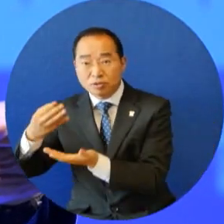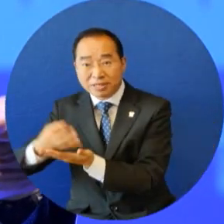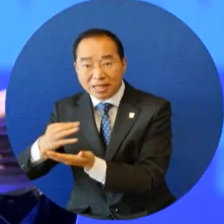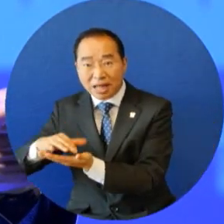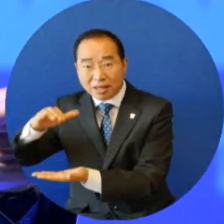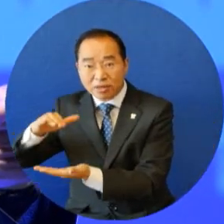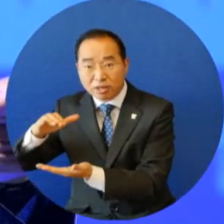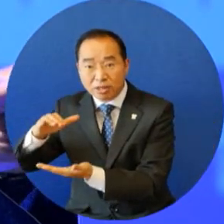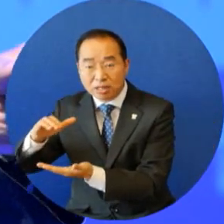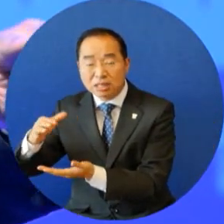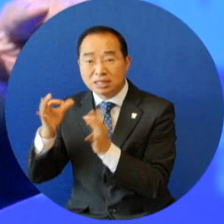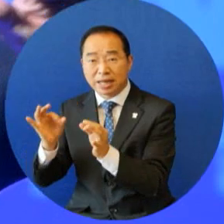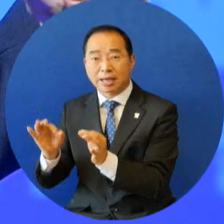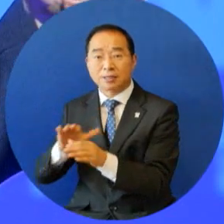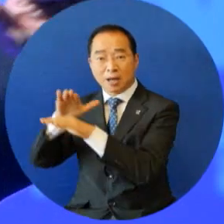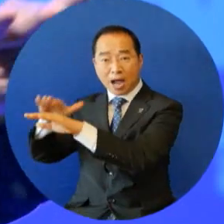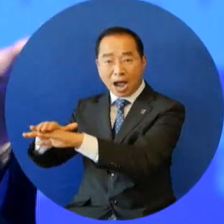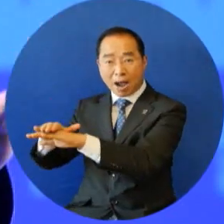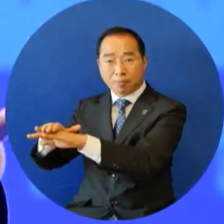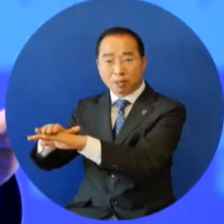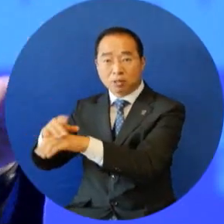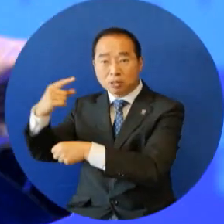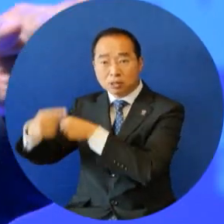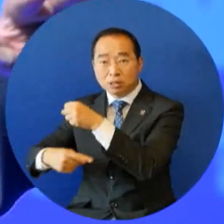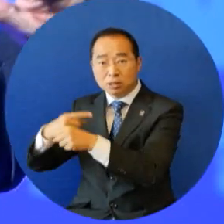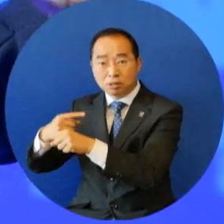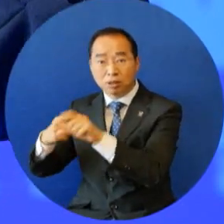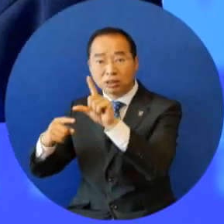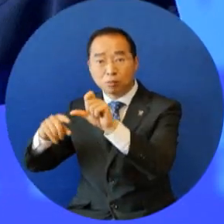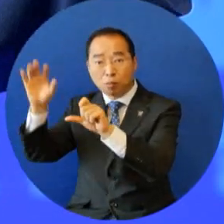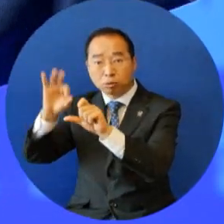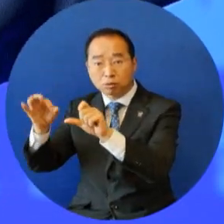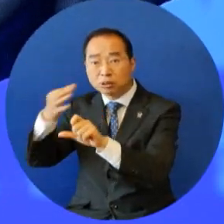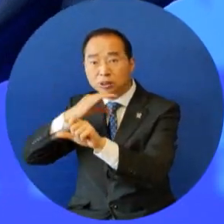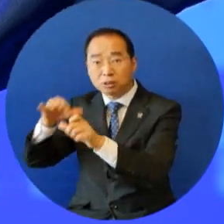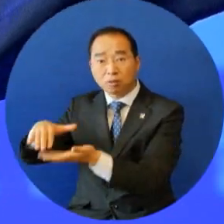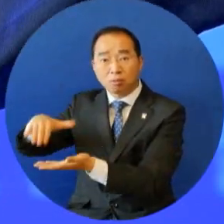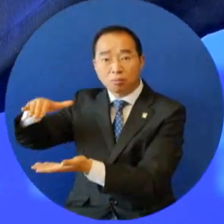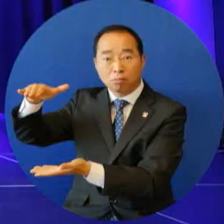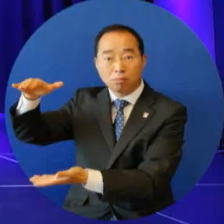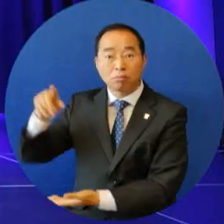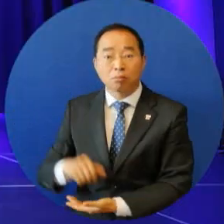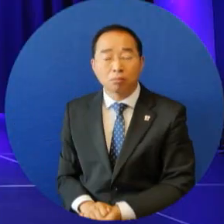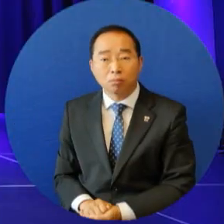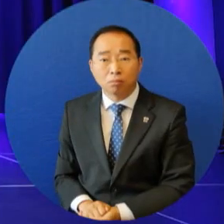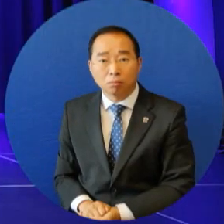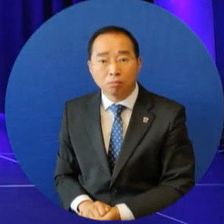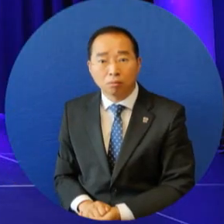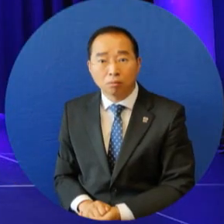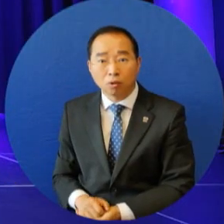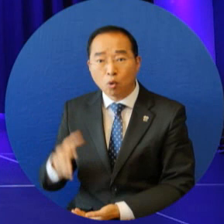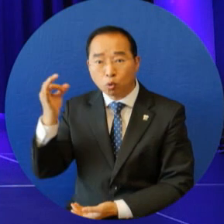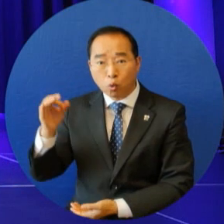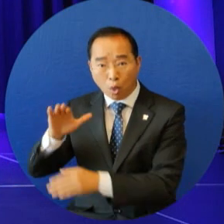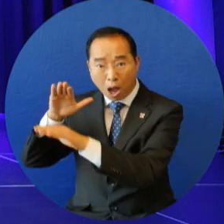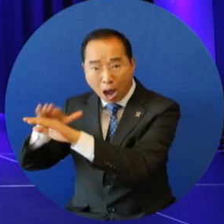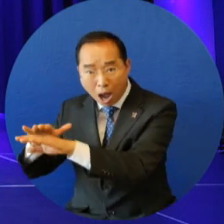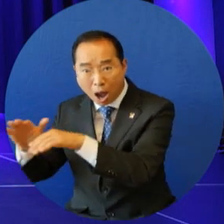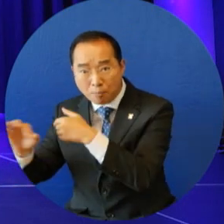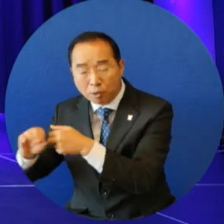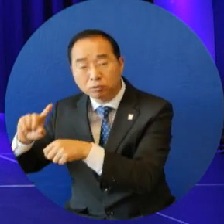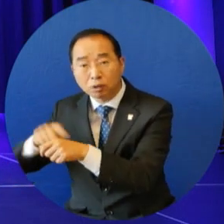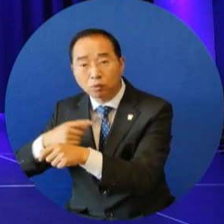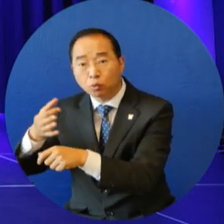금융자산은 연 한 15% 정도, 서너 배 이상 이쪽이 크기 시작합니다. 돈이 돈을